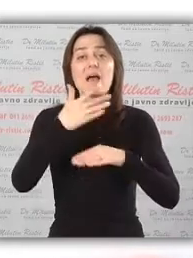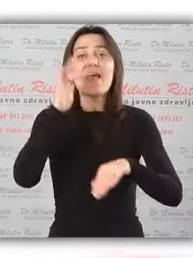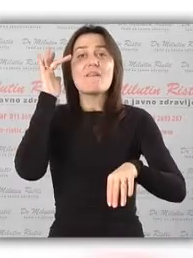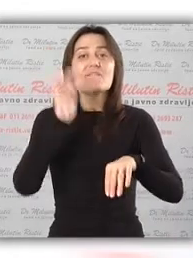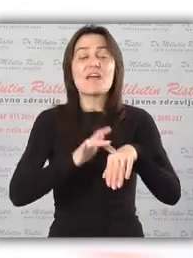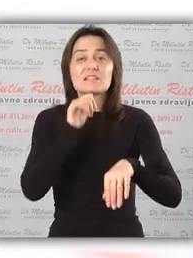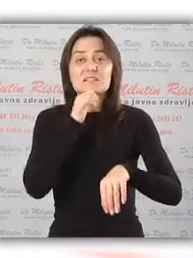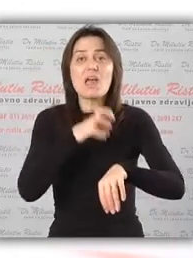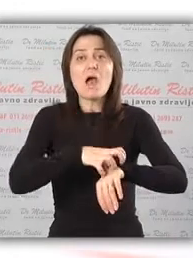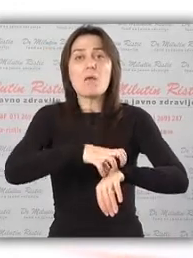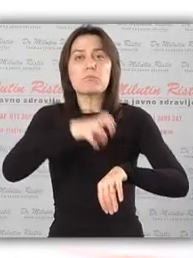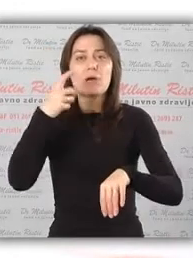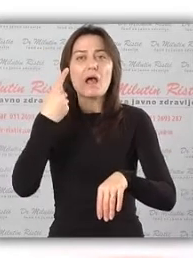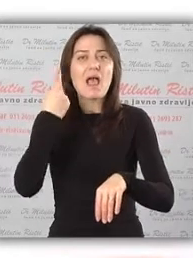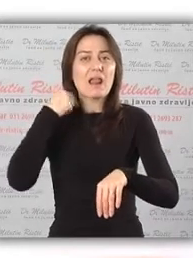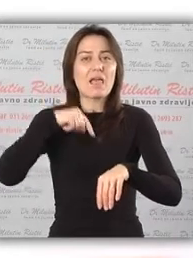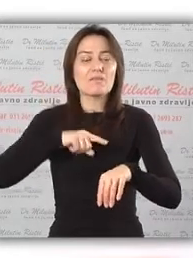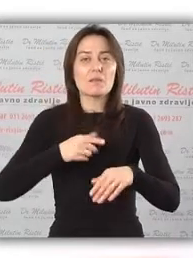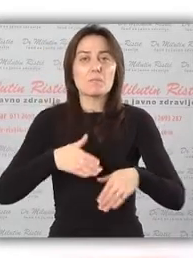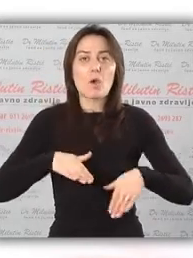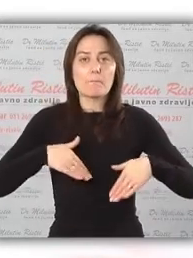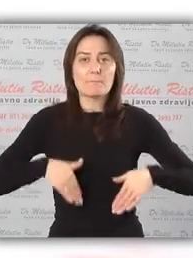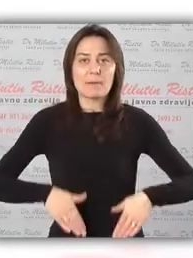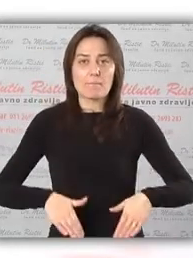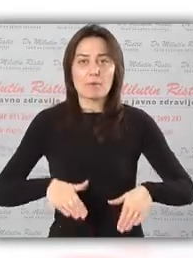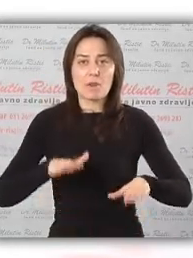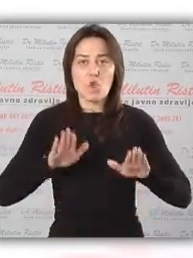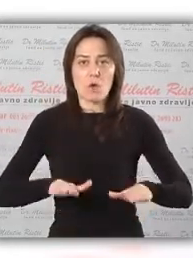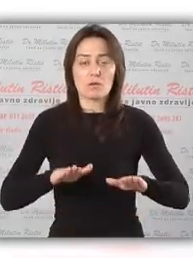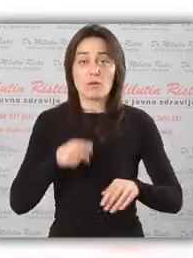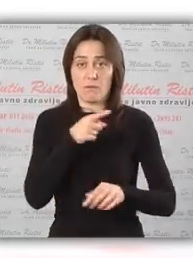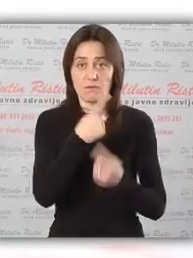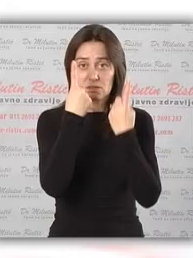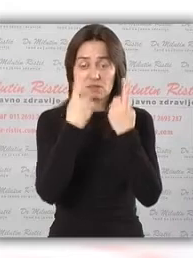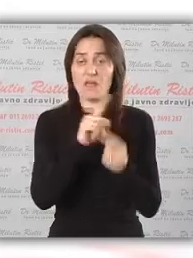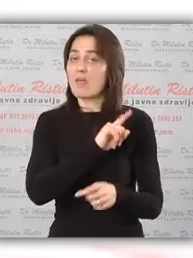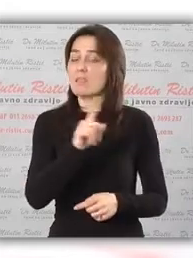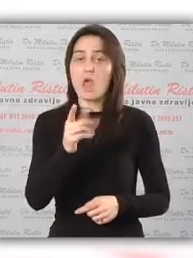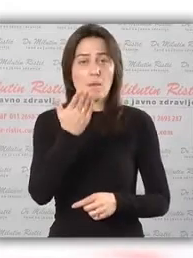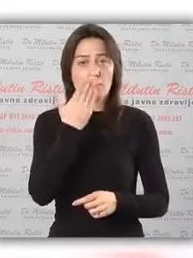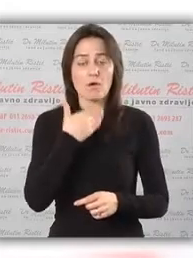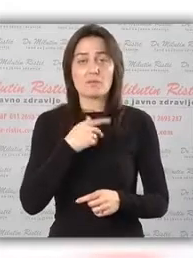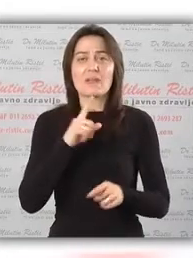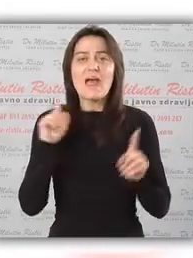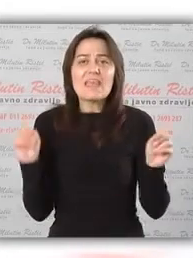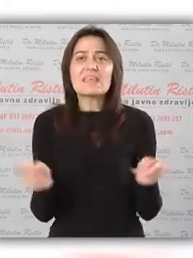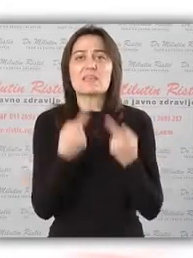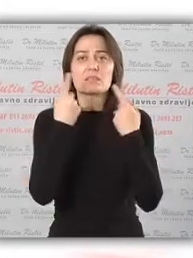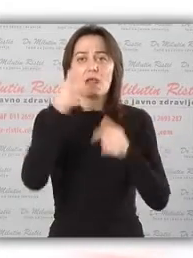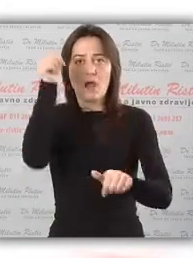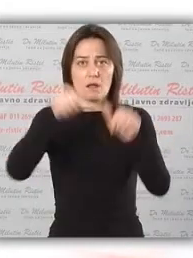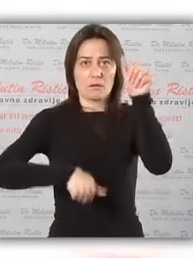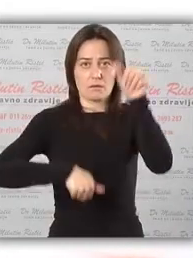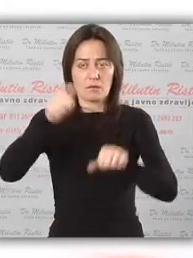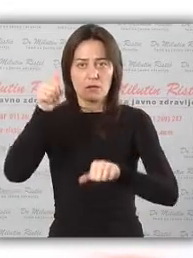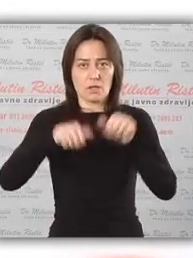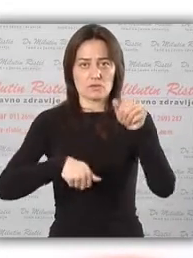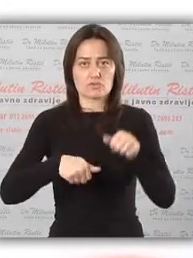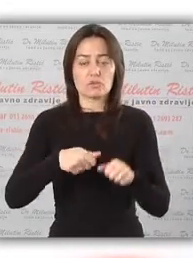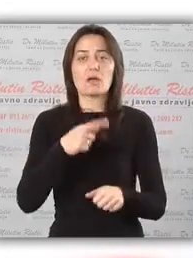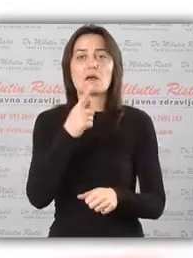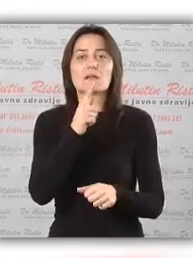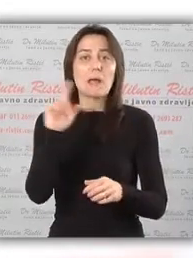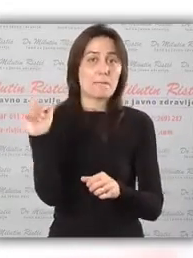posljedica infekcije i otok limfnih žlezda u preponama. Kod ovakvog stanja neophodna je hitna hiruška intervencija,